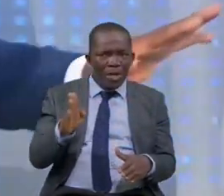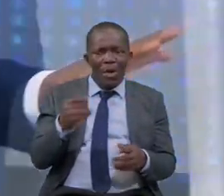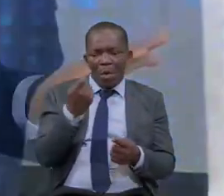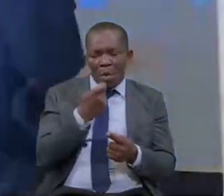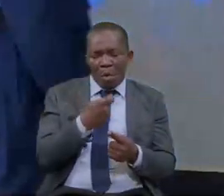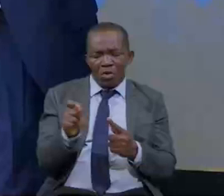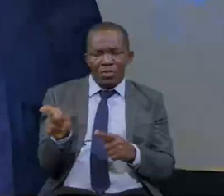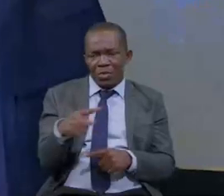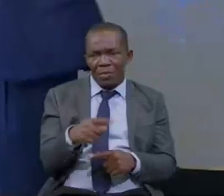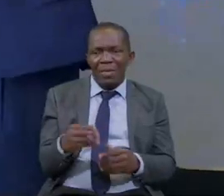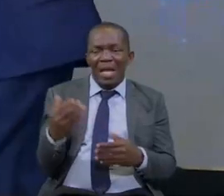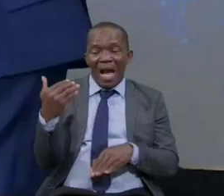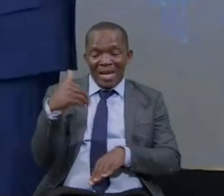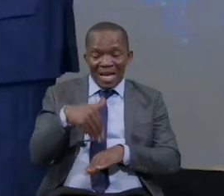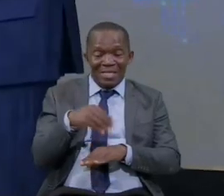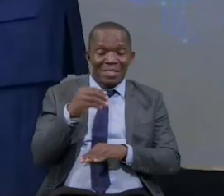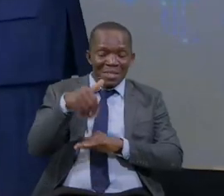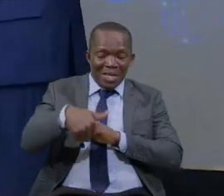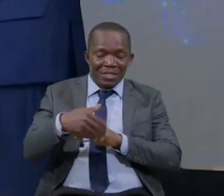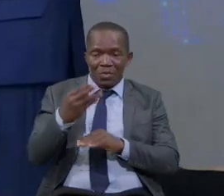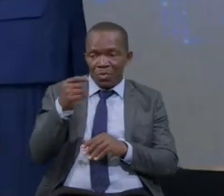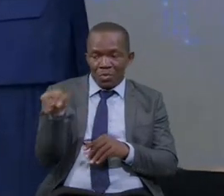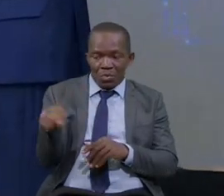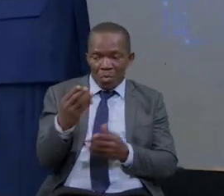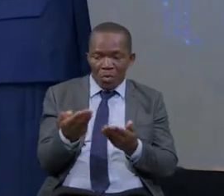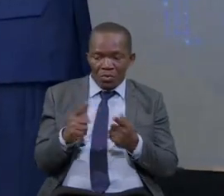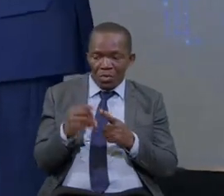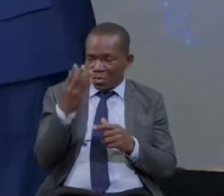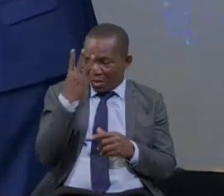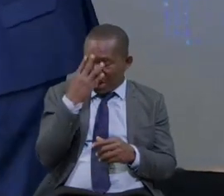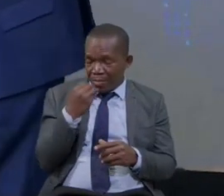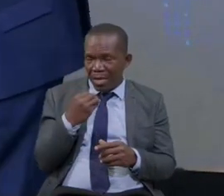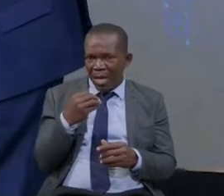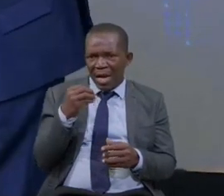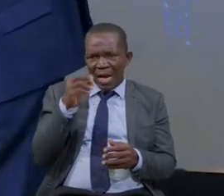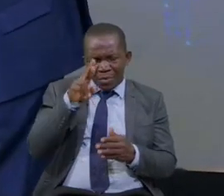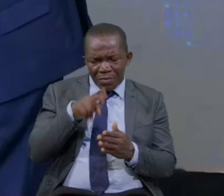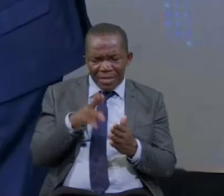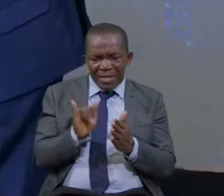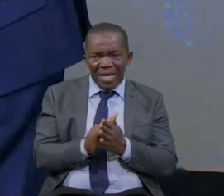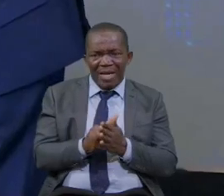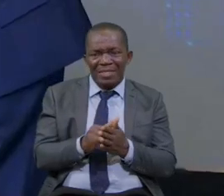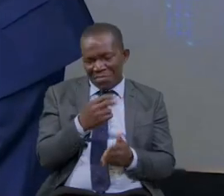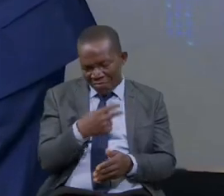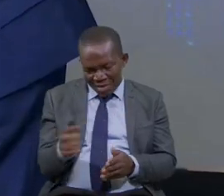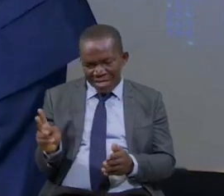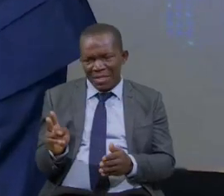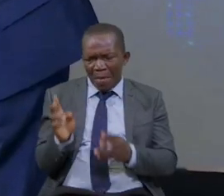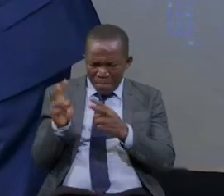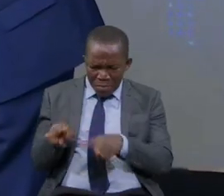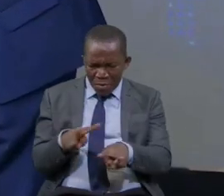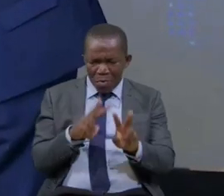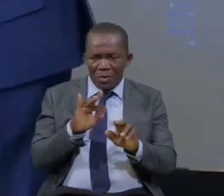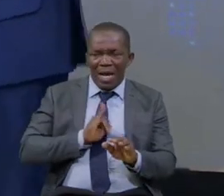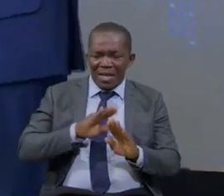lis tout ce que tu veux lire. Et avant de dormir, voici, je vous ai donné le pouvoir de marcher sur les serpents